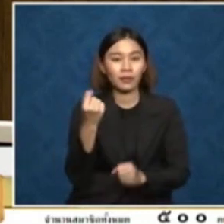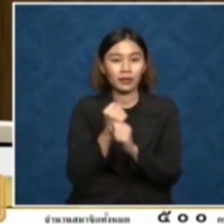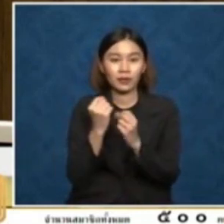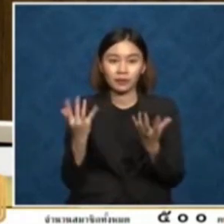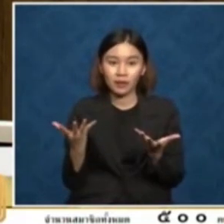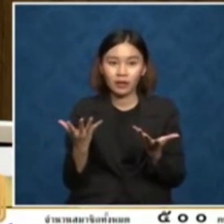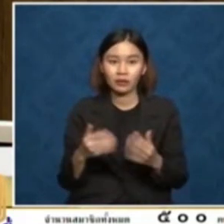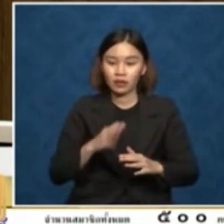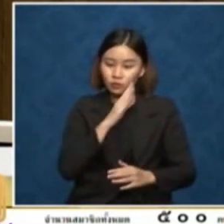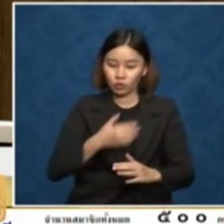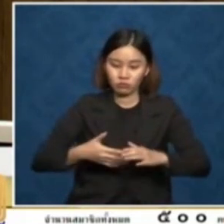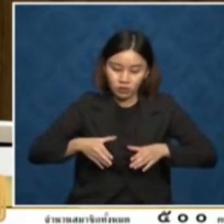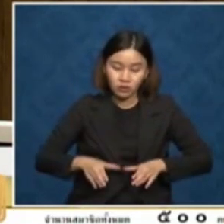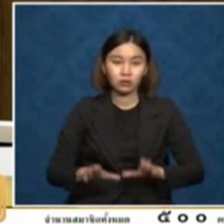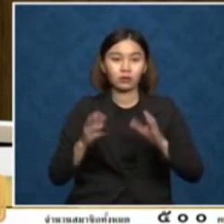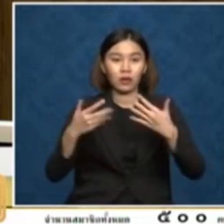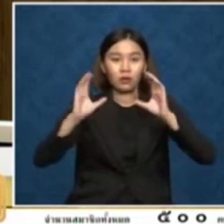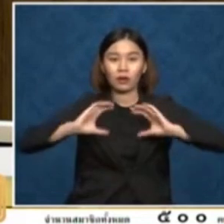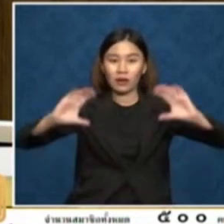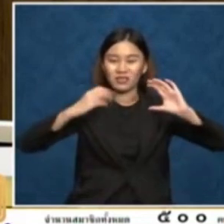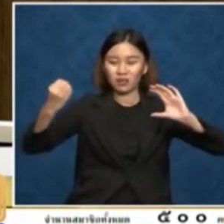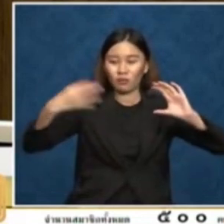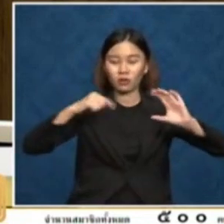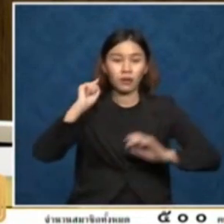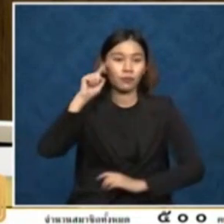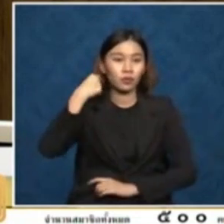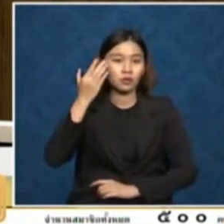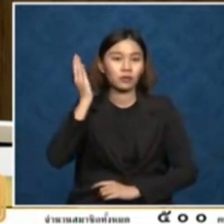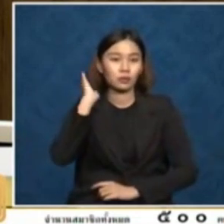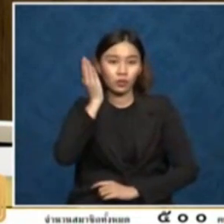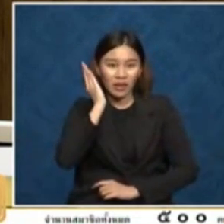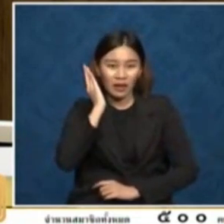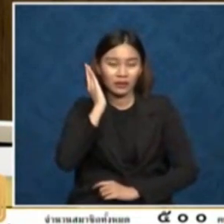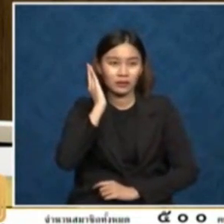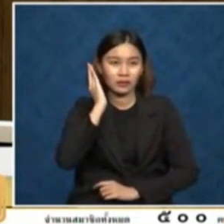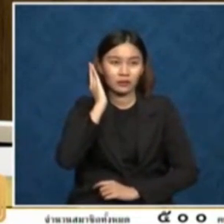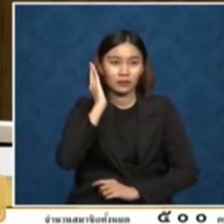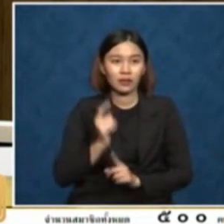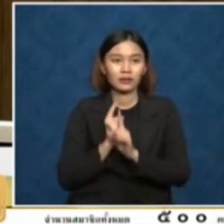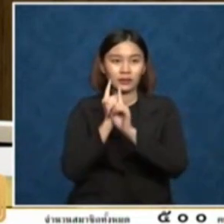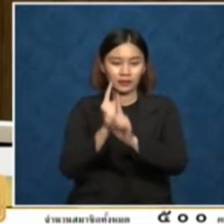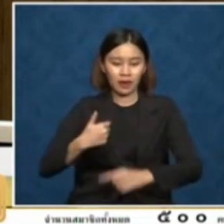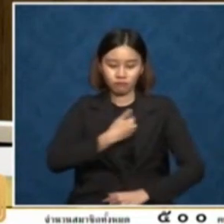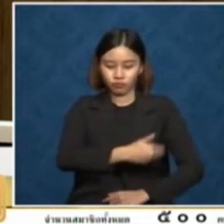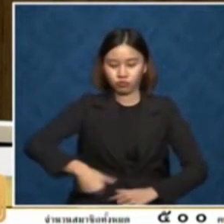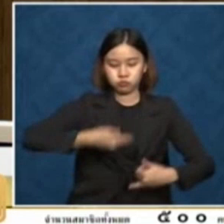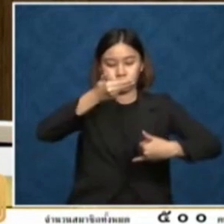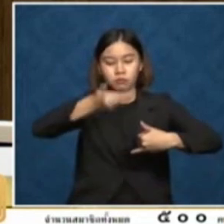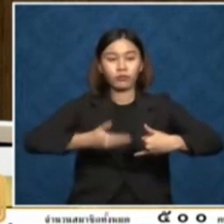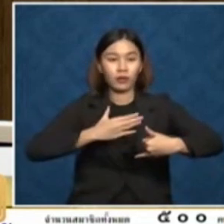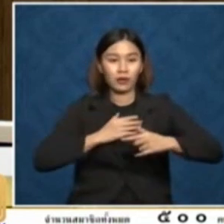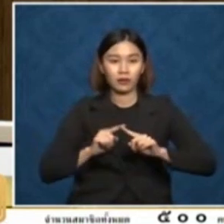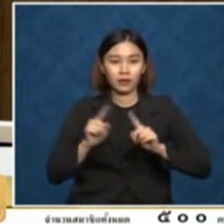ใหม่อย่างไรเมื่อเราเกิดขึ้นมาแล้วรัฐจะบอกเราว่าเราเป็นผู้ชายเราเป็นผู้หญิงตามกายภาพของเ